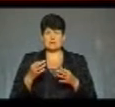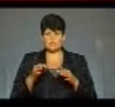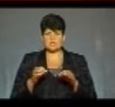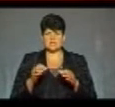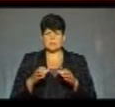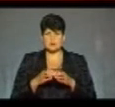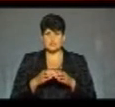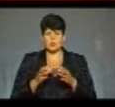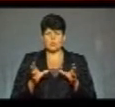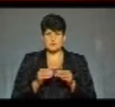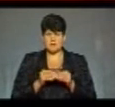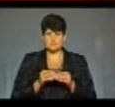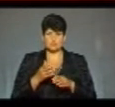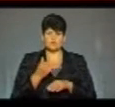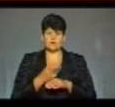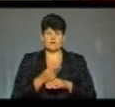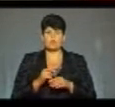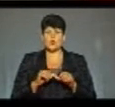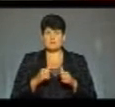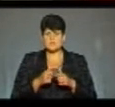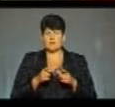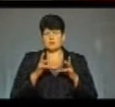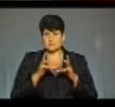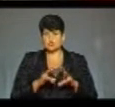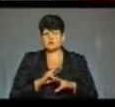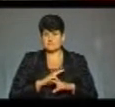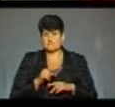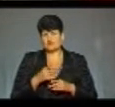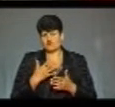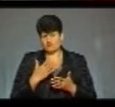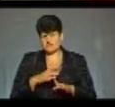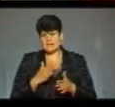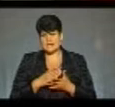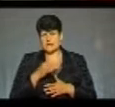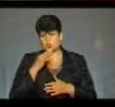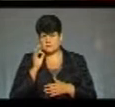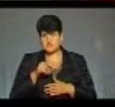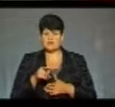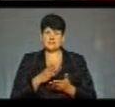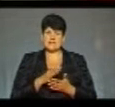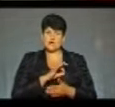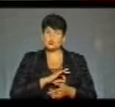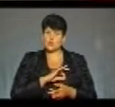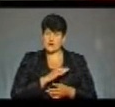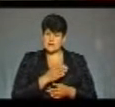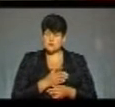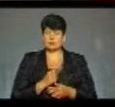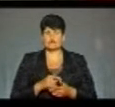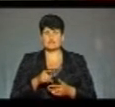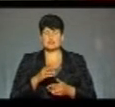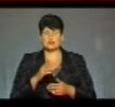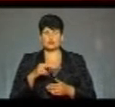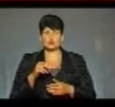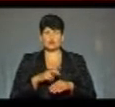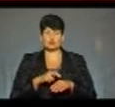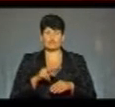потім трагічно загинув. От тому, скажімо так, він вже в якійсь мірі є досвідченим. Він є юристом, він є доктором